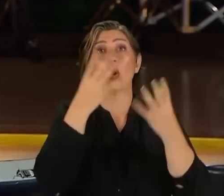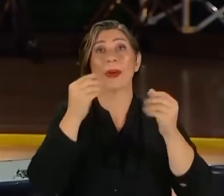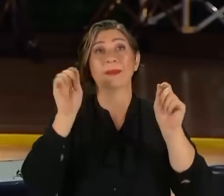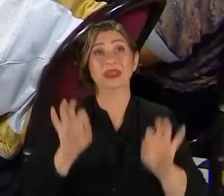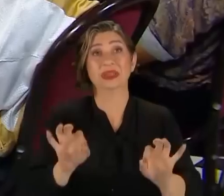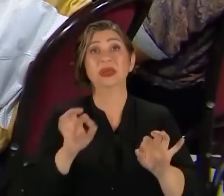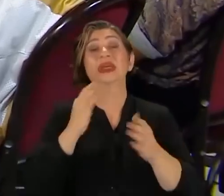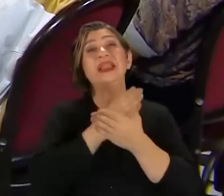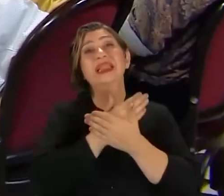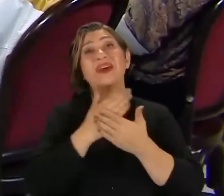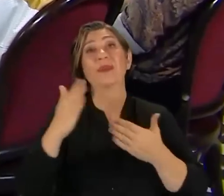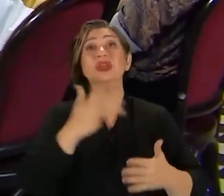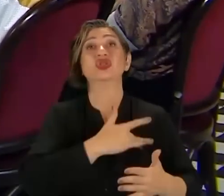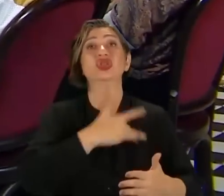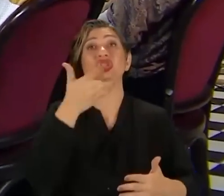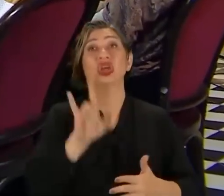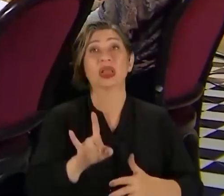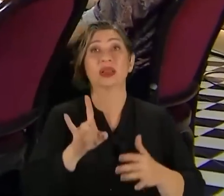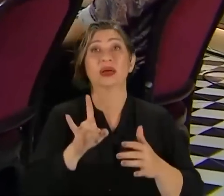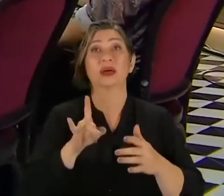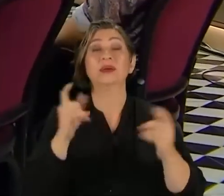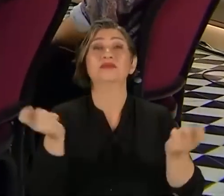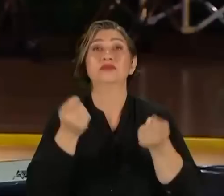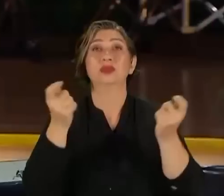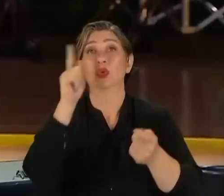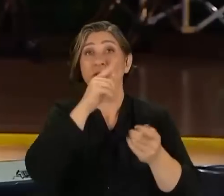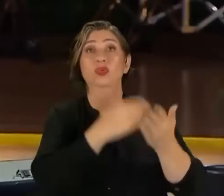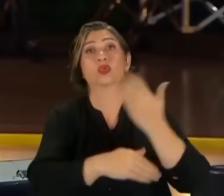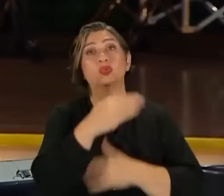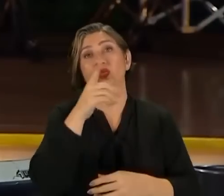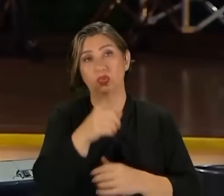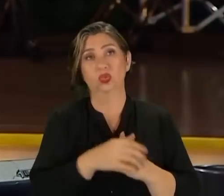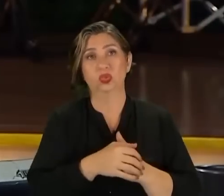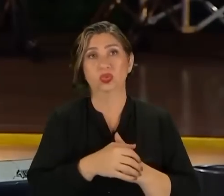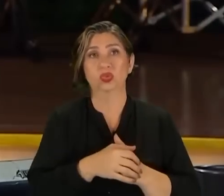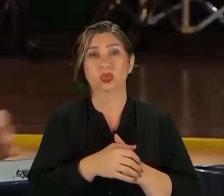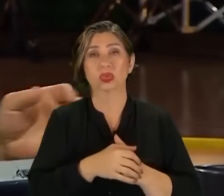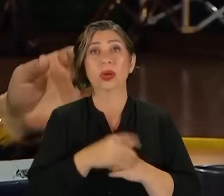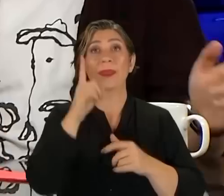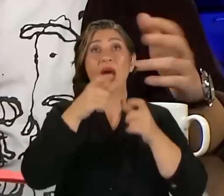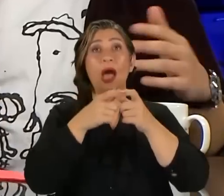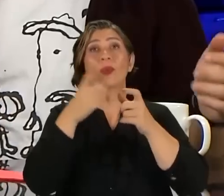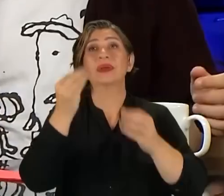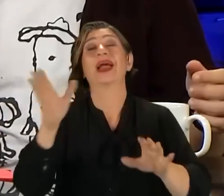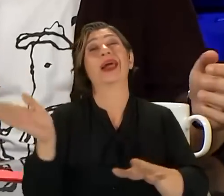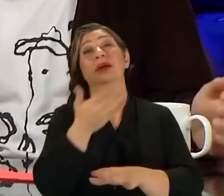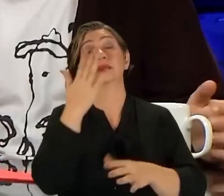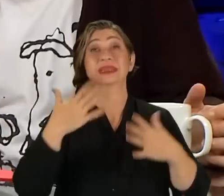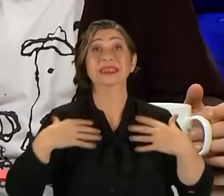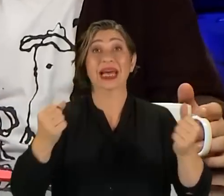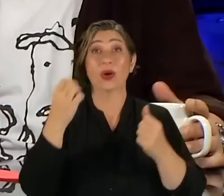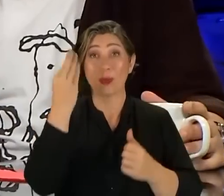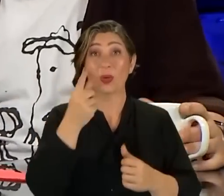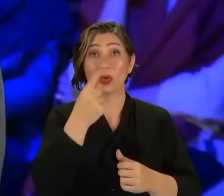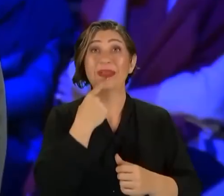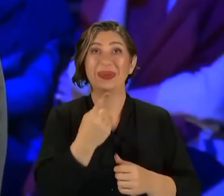Yani sürekli canlı performans yapma zorunluluğu. Onun için yoruluyorsunuz. Evet. Şöyle eskiden bir durum bir albüm var. Yapıp dayıyorduk. Sağlıklı olmaktan